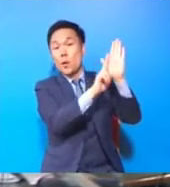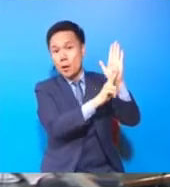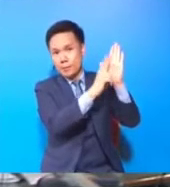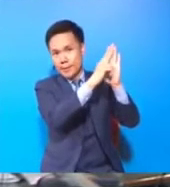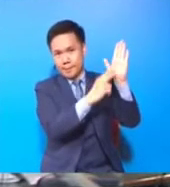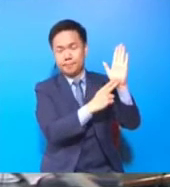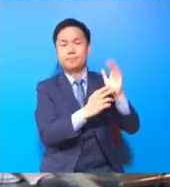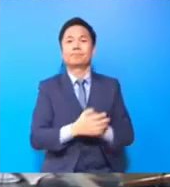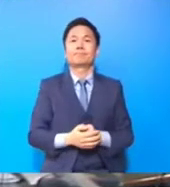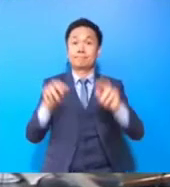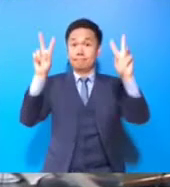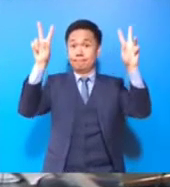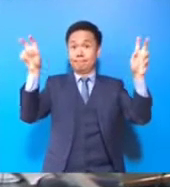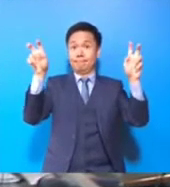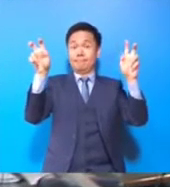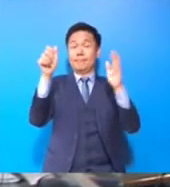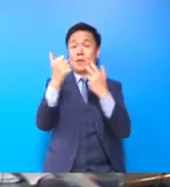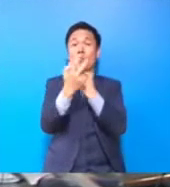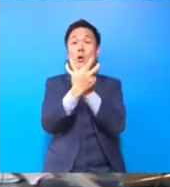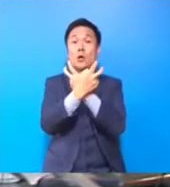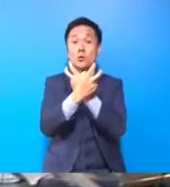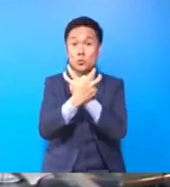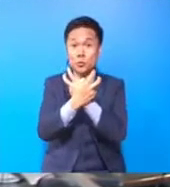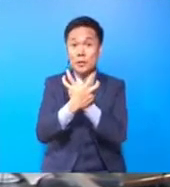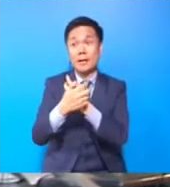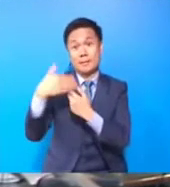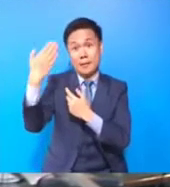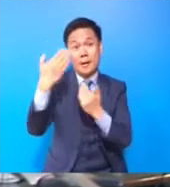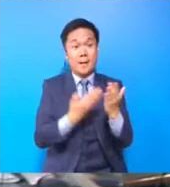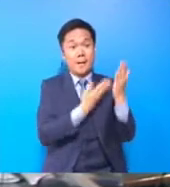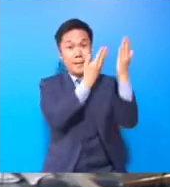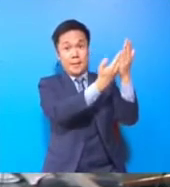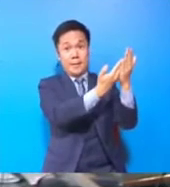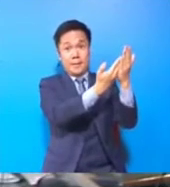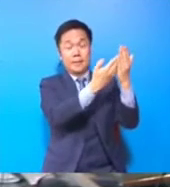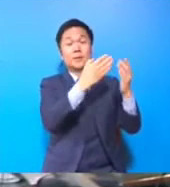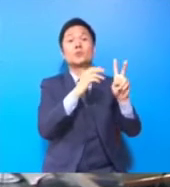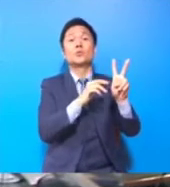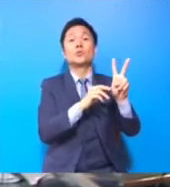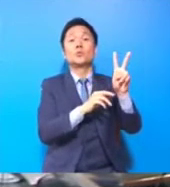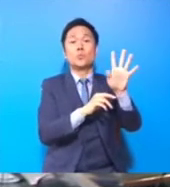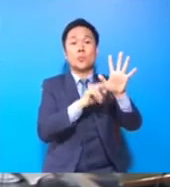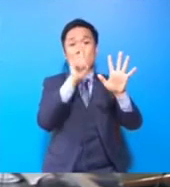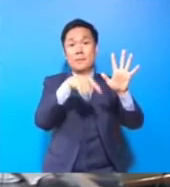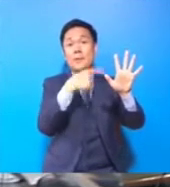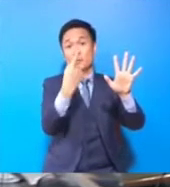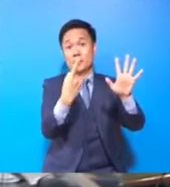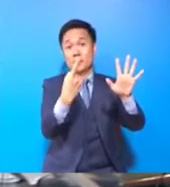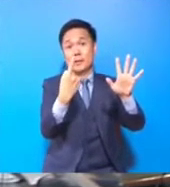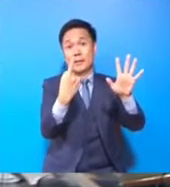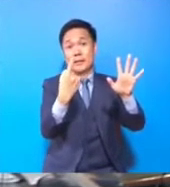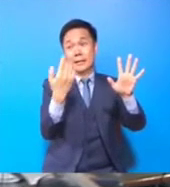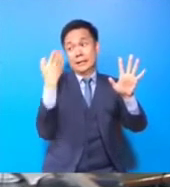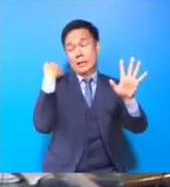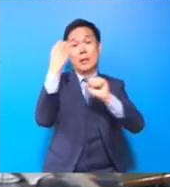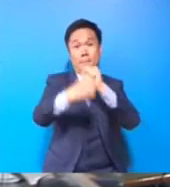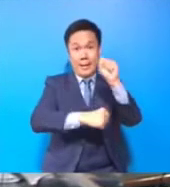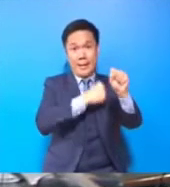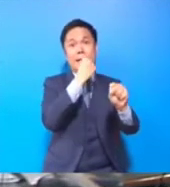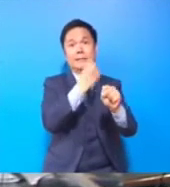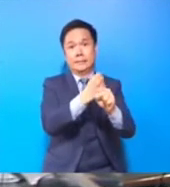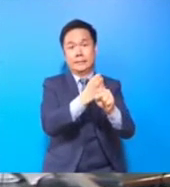dinaikkan di kawasan pasir Ira yang hormat boleh mencadangkan project-project